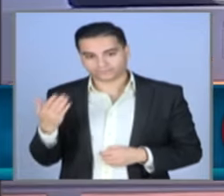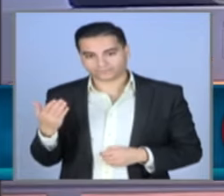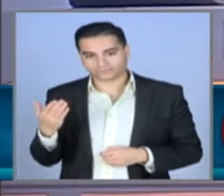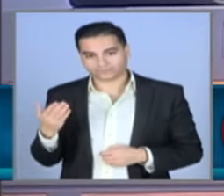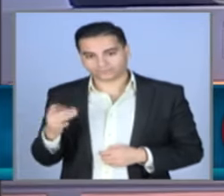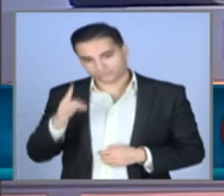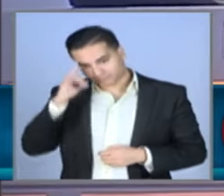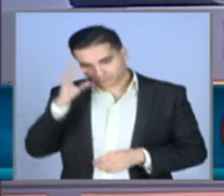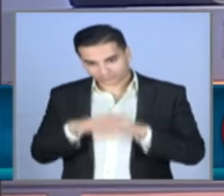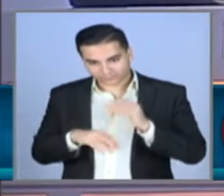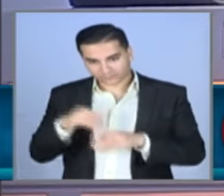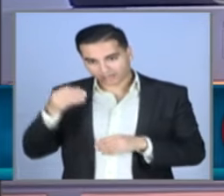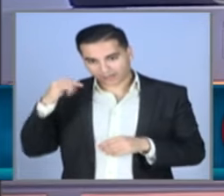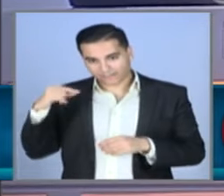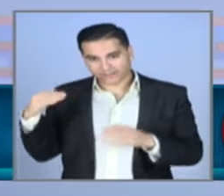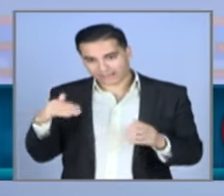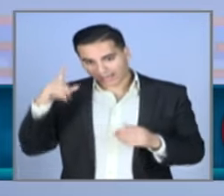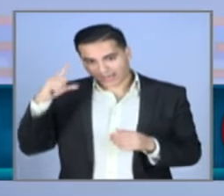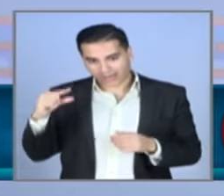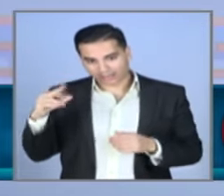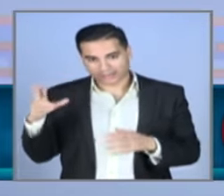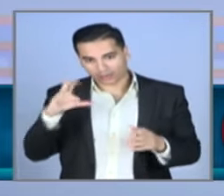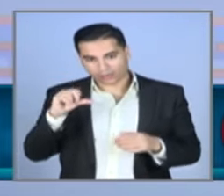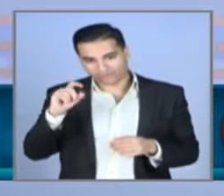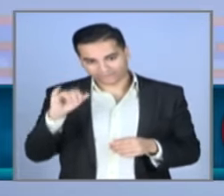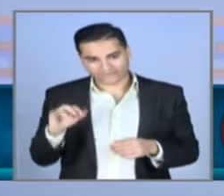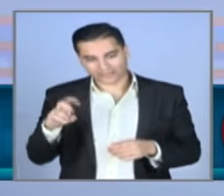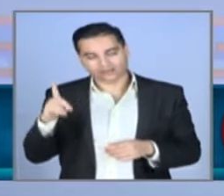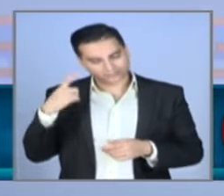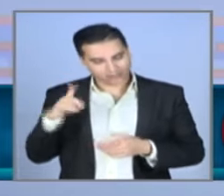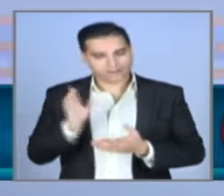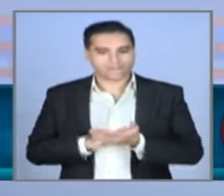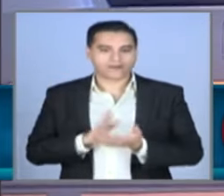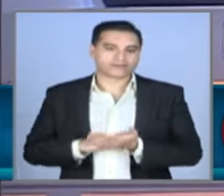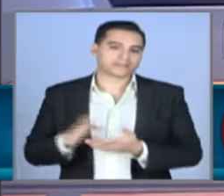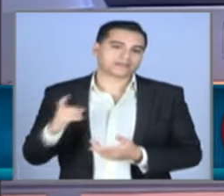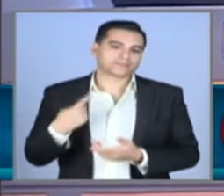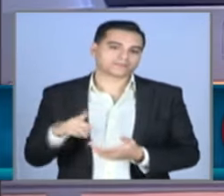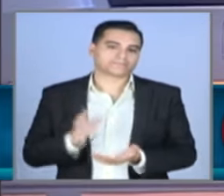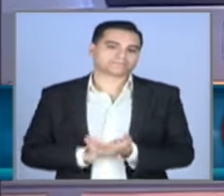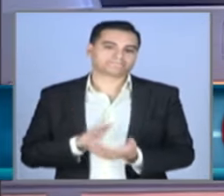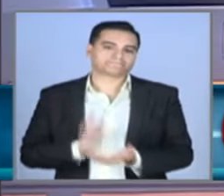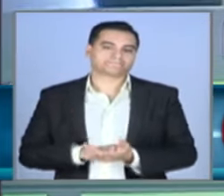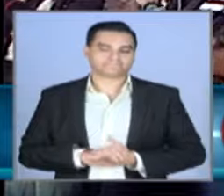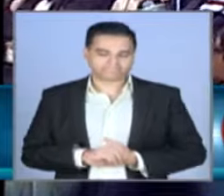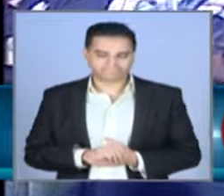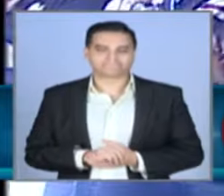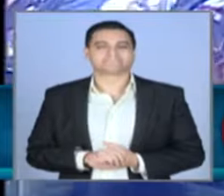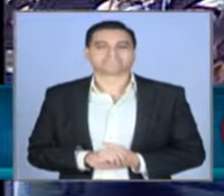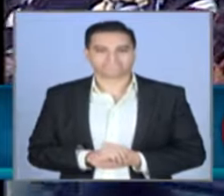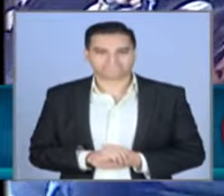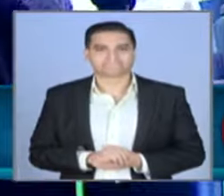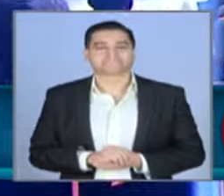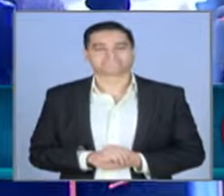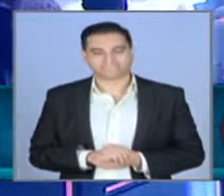هي تخمينة برضو. أحمد خالد توفيق. أحمد خالد توفيق، برافو عليك، إجابة صحيحة.